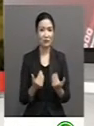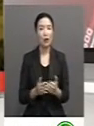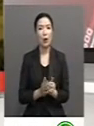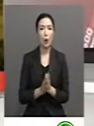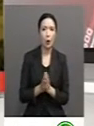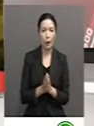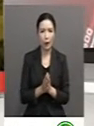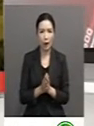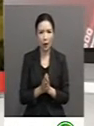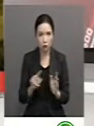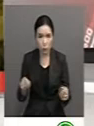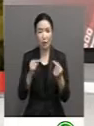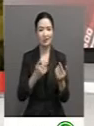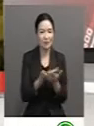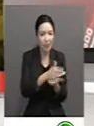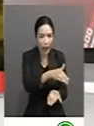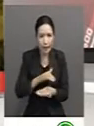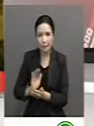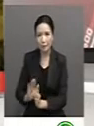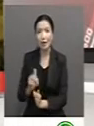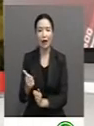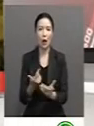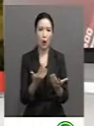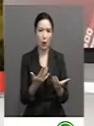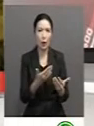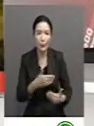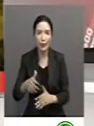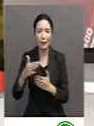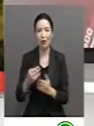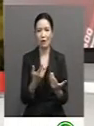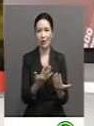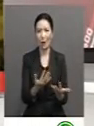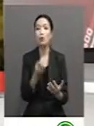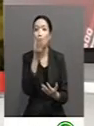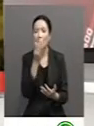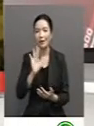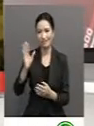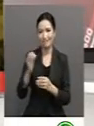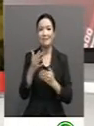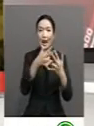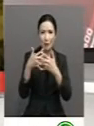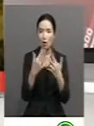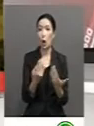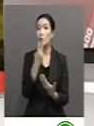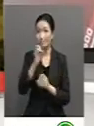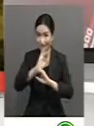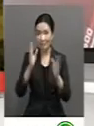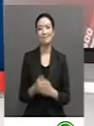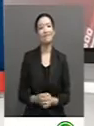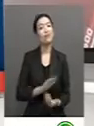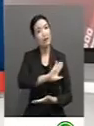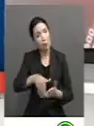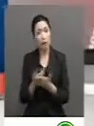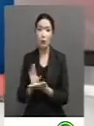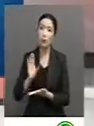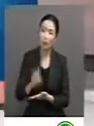อจังหวะนะคะอาจจะเข้าไปซื้อสะสมได้แล้วก็รอการรีบาวหลังจากมีความชัดเจนเรื่องดอกเบี้ยของสหรัฐค่ะเอาละค่ะเห็นภาพรวมการลงทุ